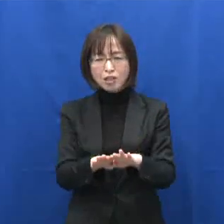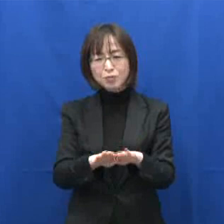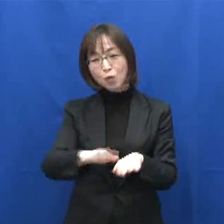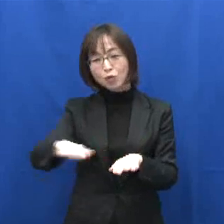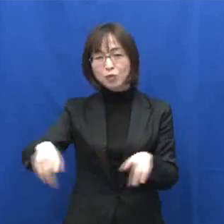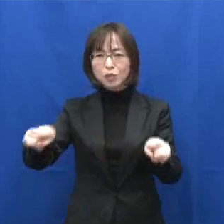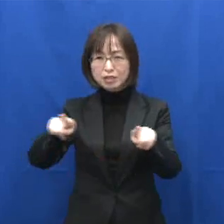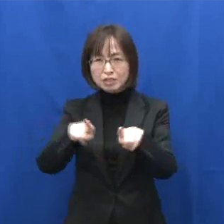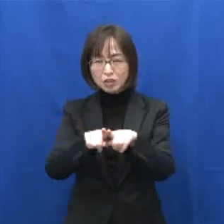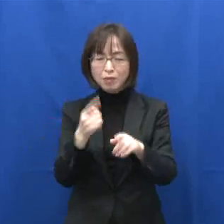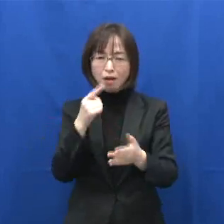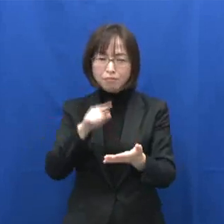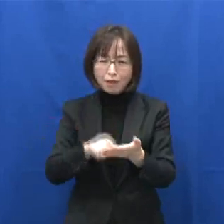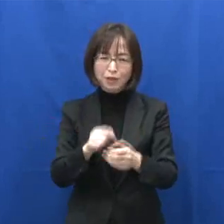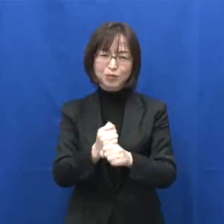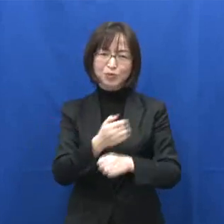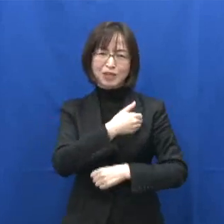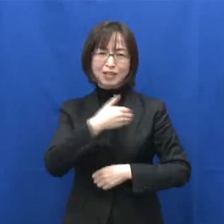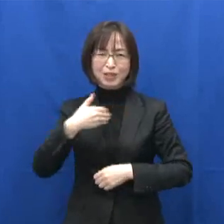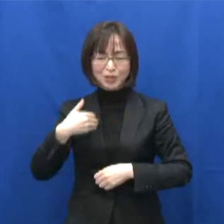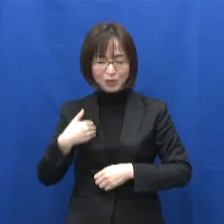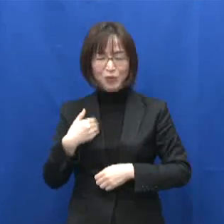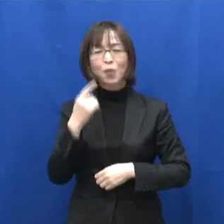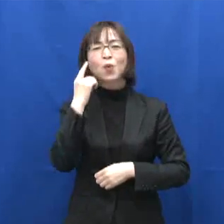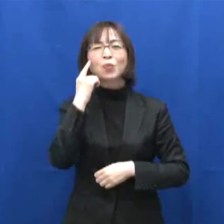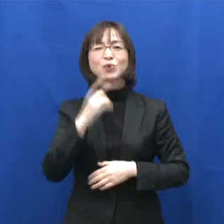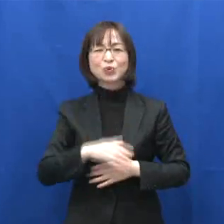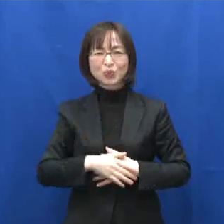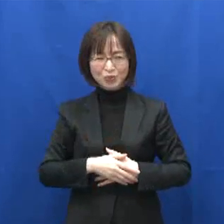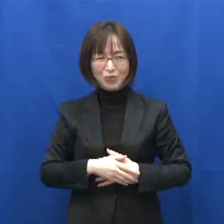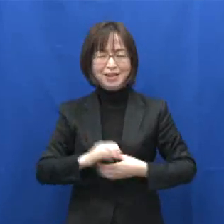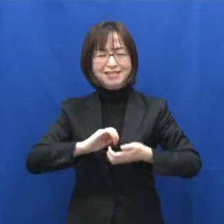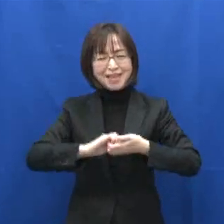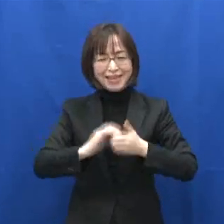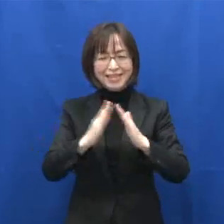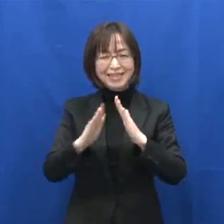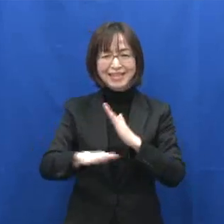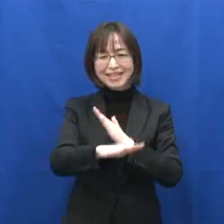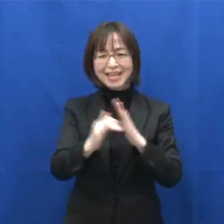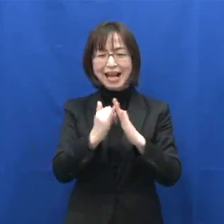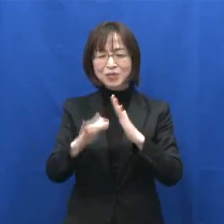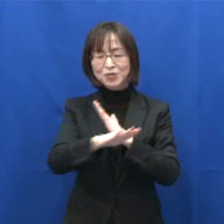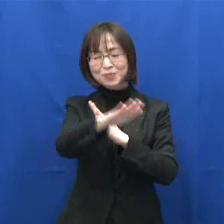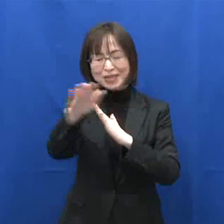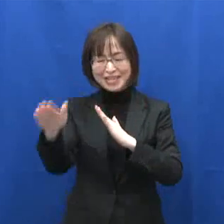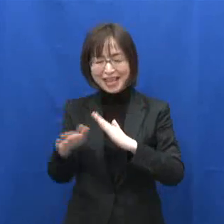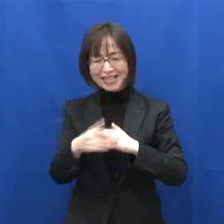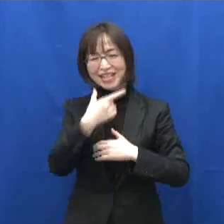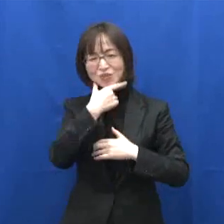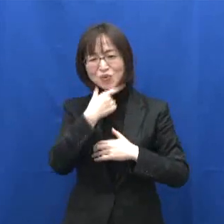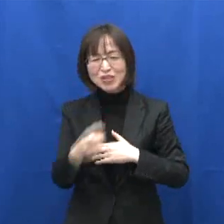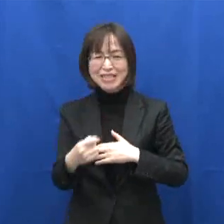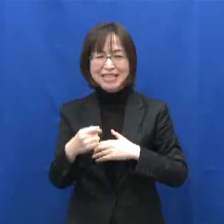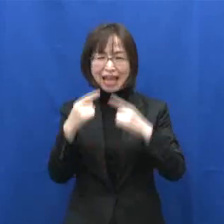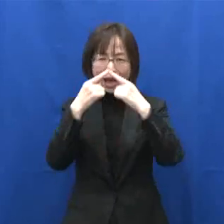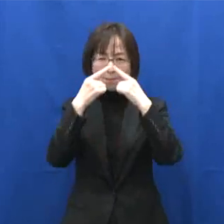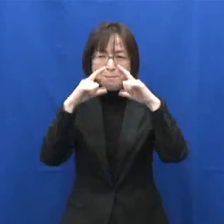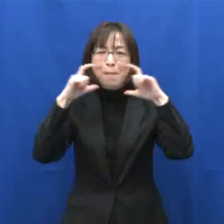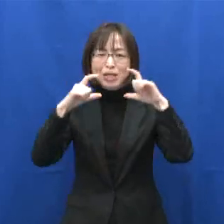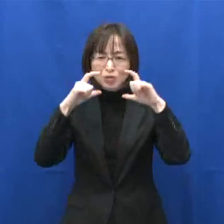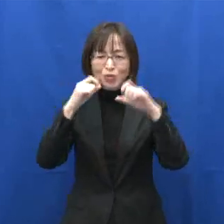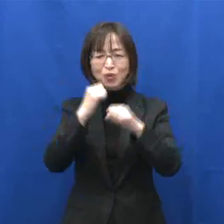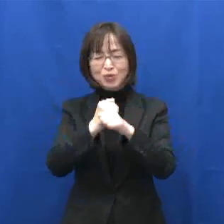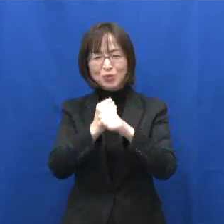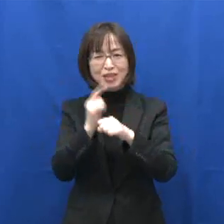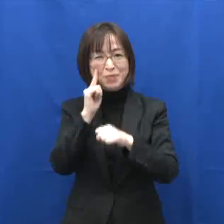単に作ることができると、ね、 で き思いますから ねぜひご家族皆さんで、ね、お気に入りの1枚自作のマスクいか